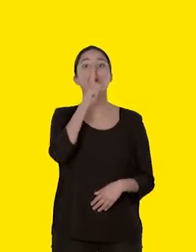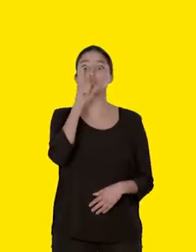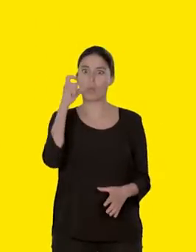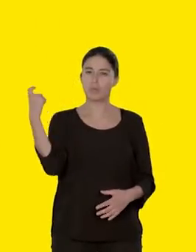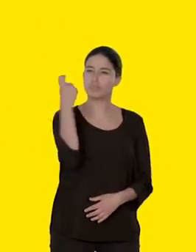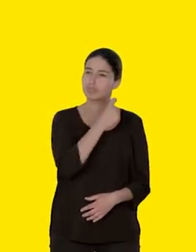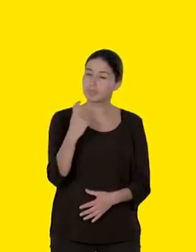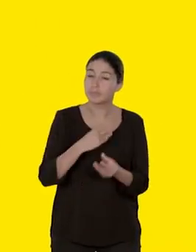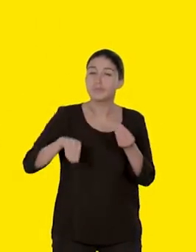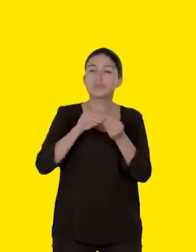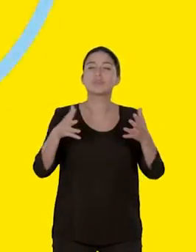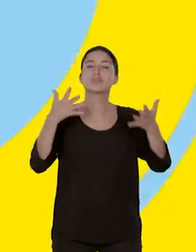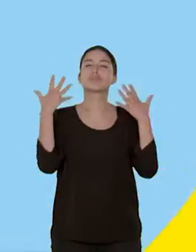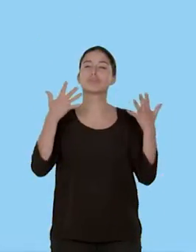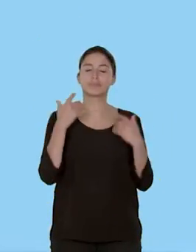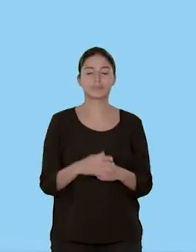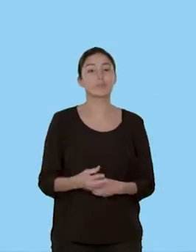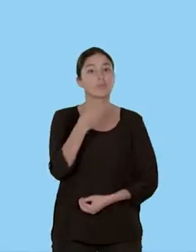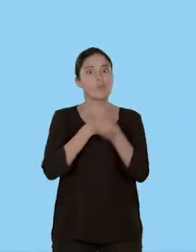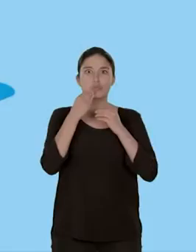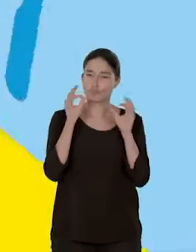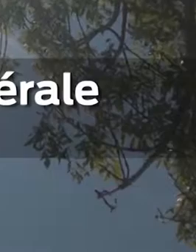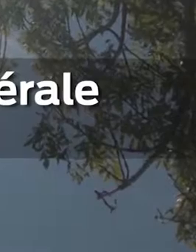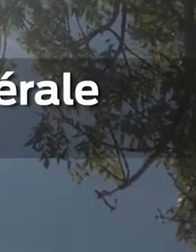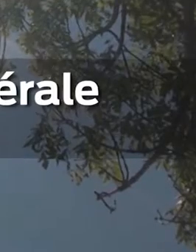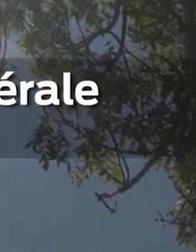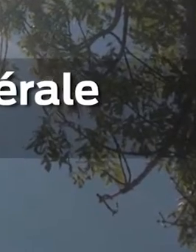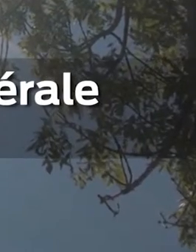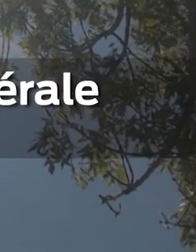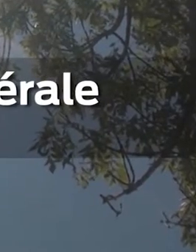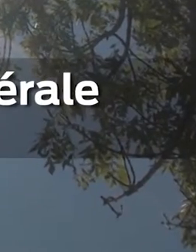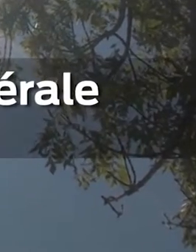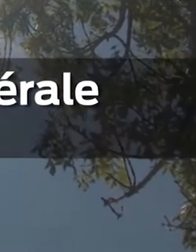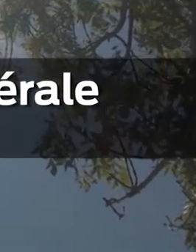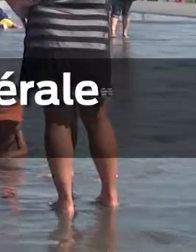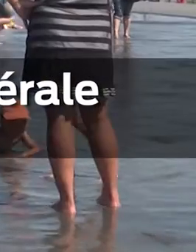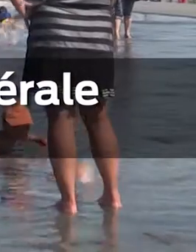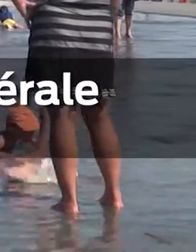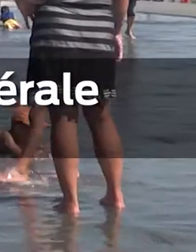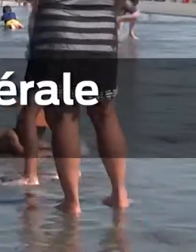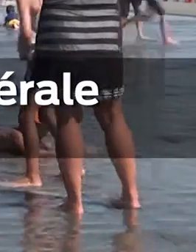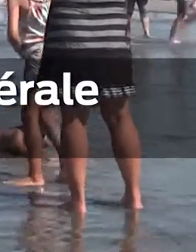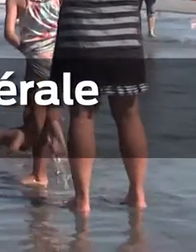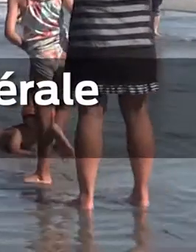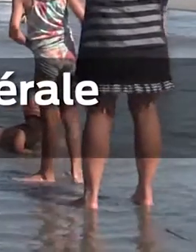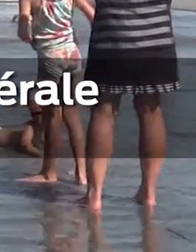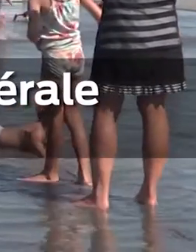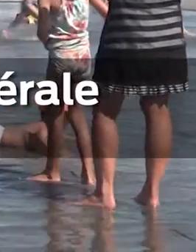Mouillez votre corps plusieurs fois par jour, tout en assurant une légère ventilation. Mangez en quantité suffisante.